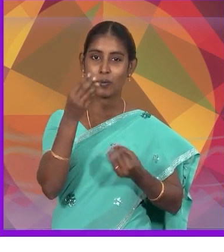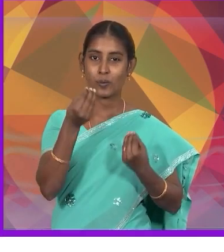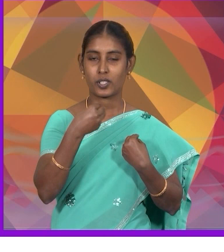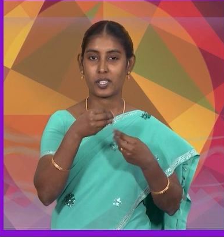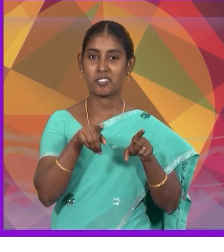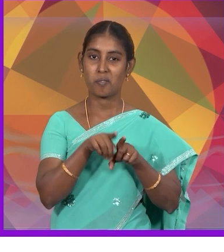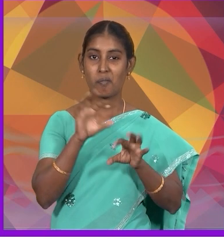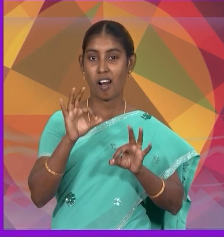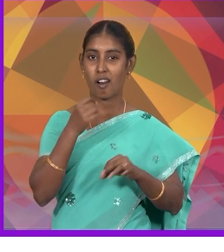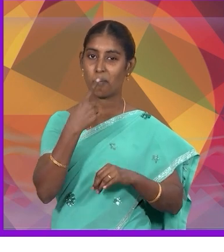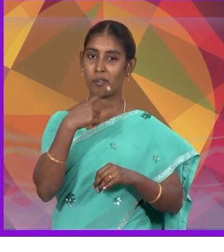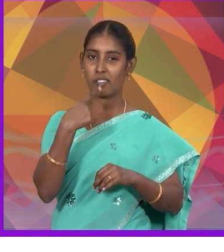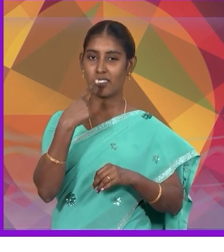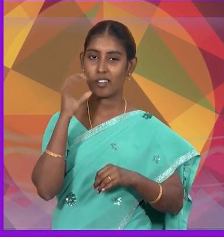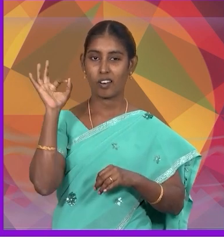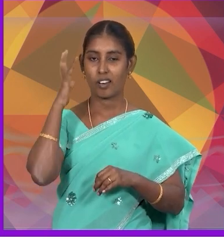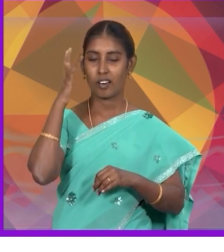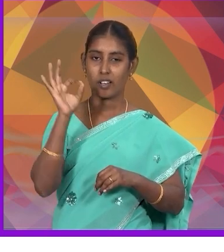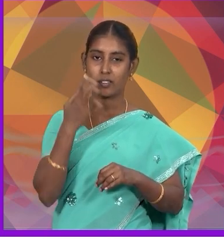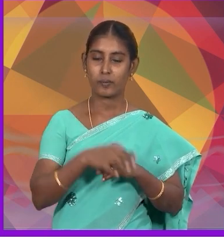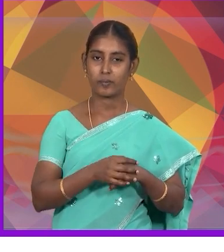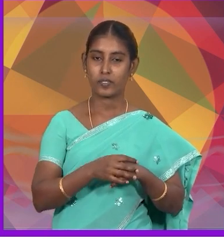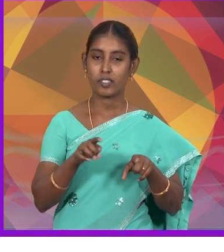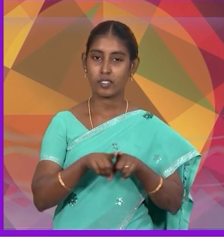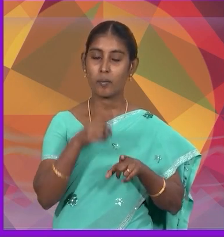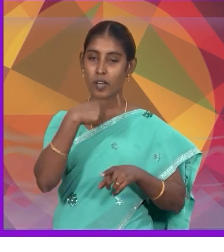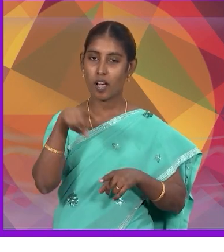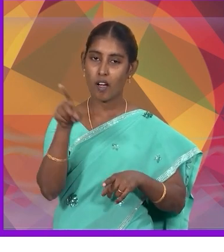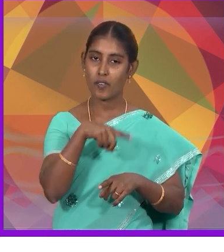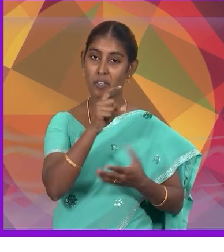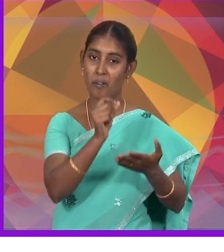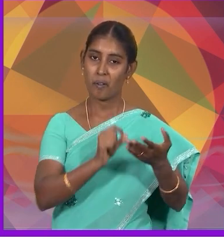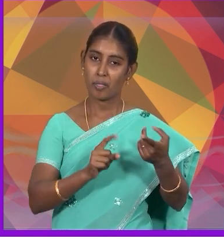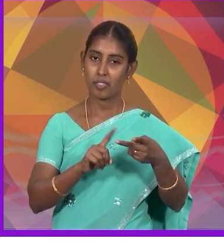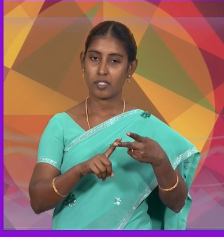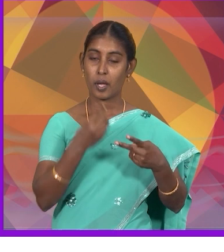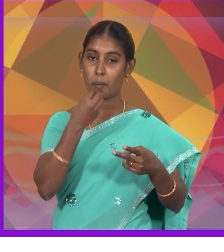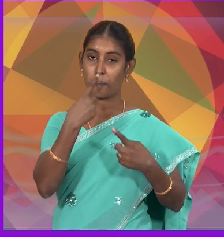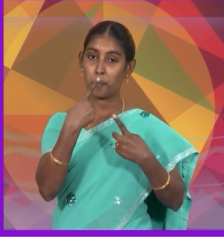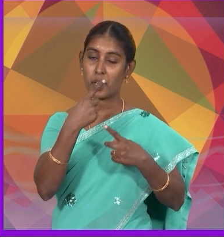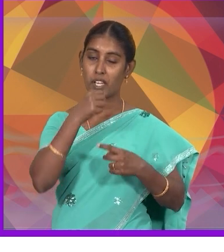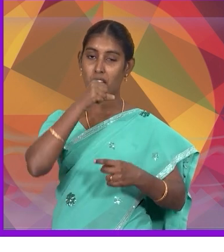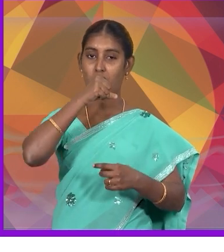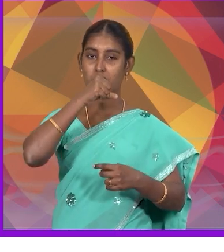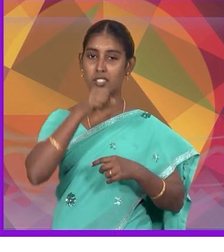இவர் பன்முக துறைகள் வாய்ந்தவர், கவிஞர், இதழாளர், எழுத்தாளர், பேச்சாளர்